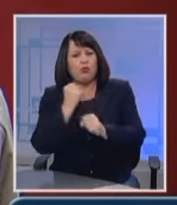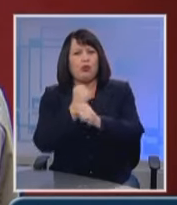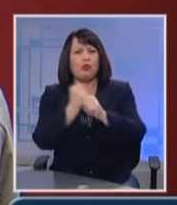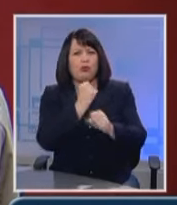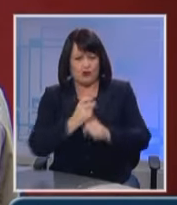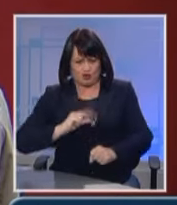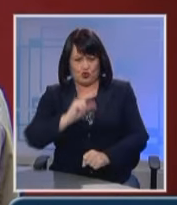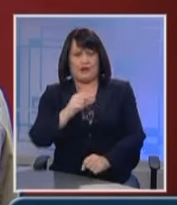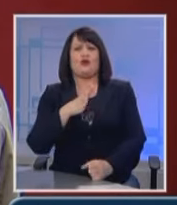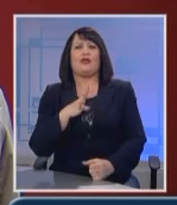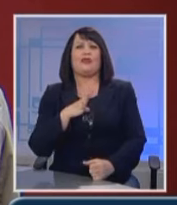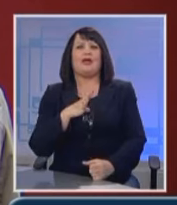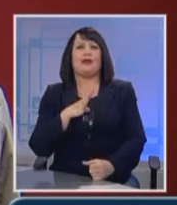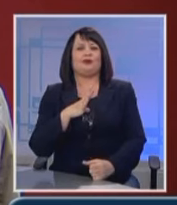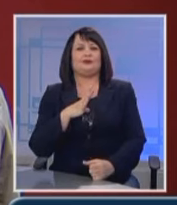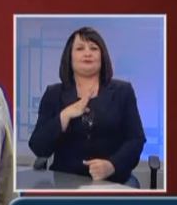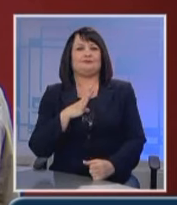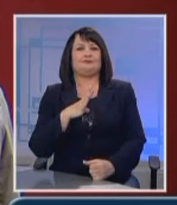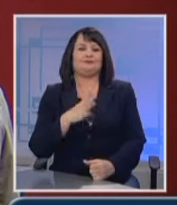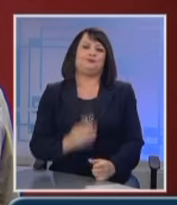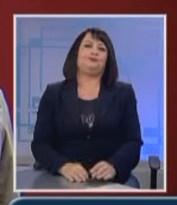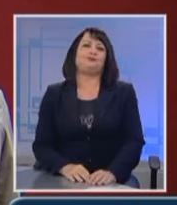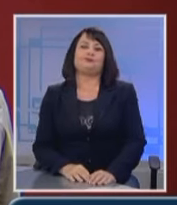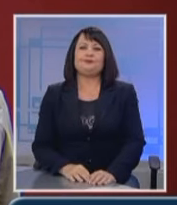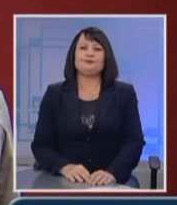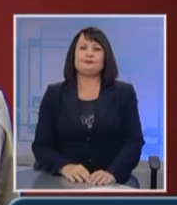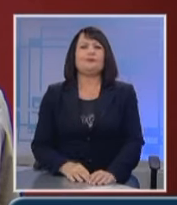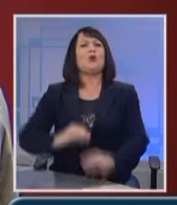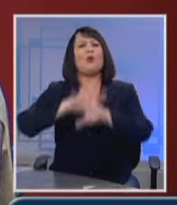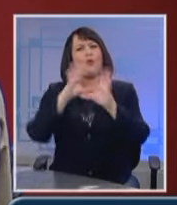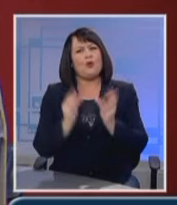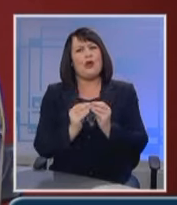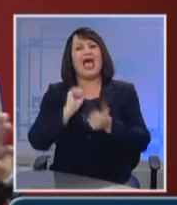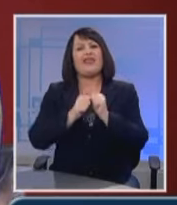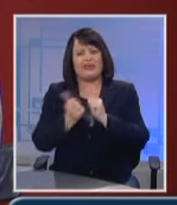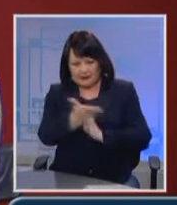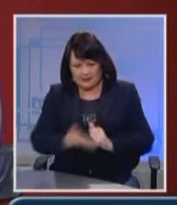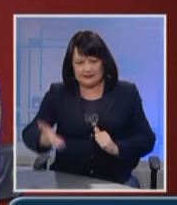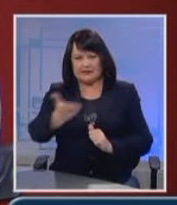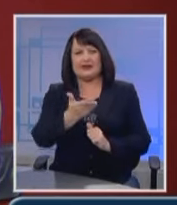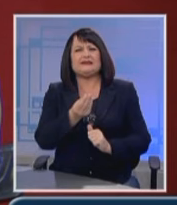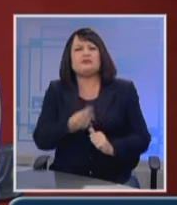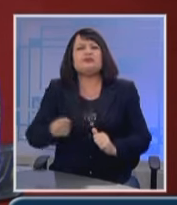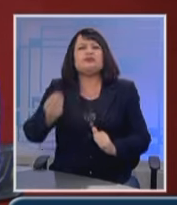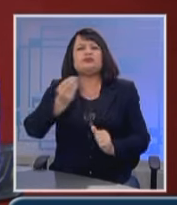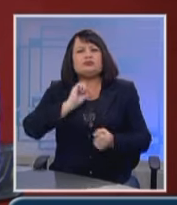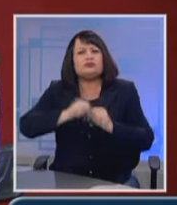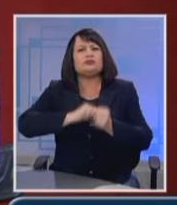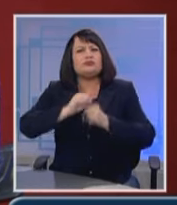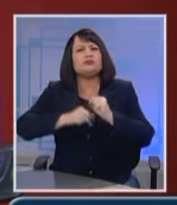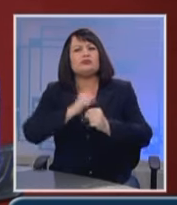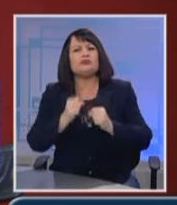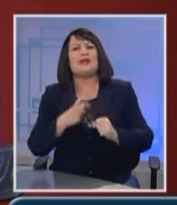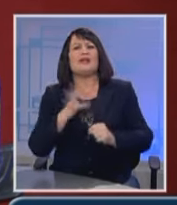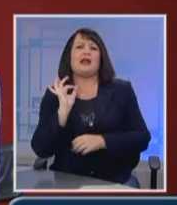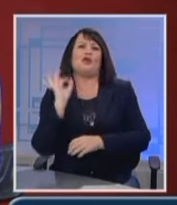αυτό ακριβώς που κυνηγάς και εσύ. Όλοι οι αθλητές σε αυτή την αίθουσα καταβάλουμε κάθε προσπάθεια για την